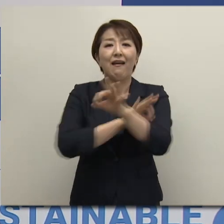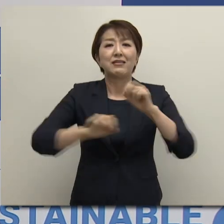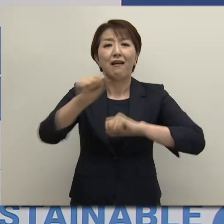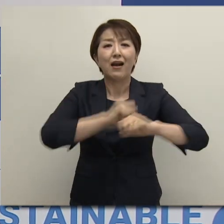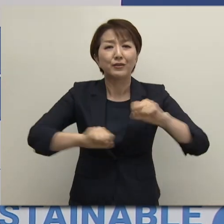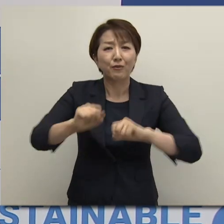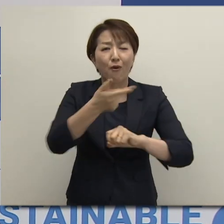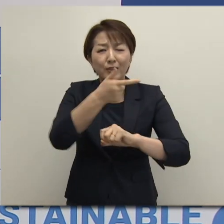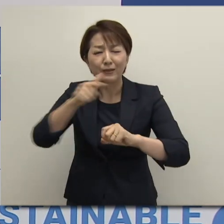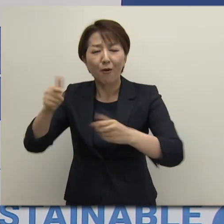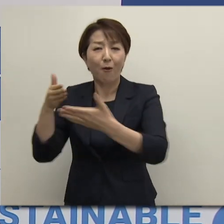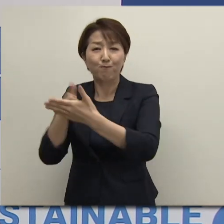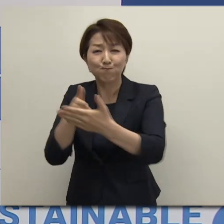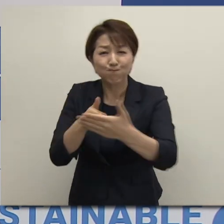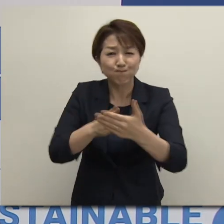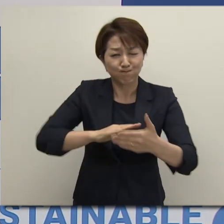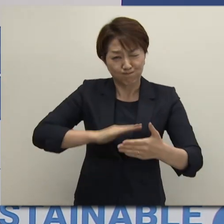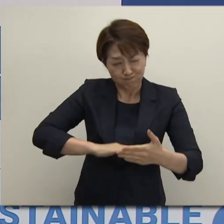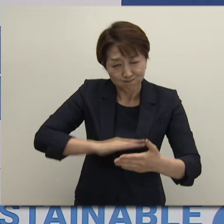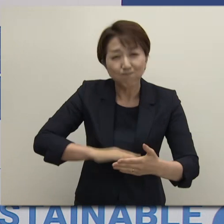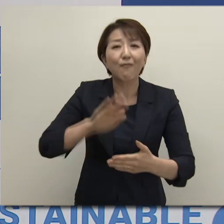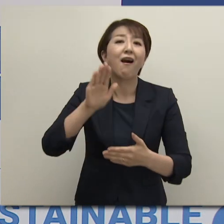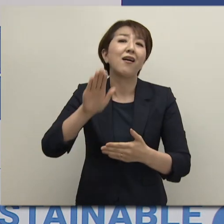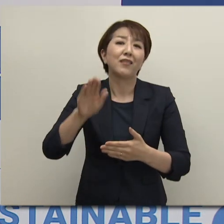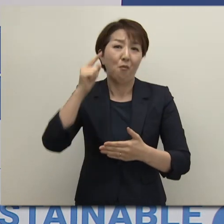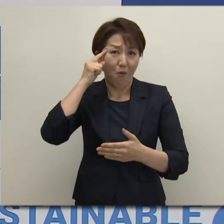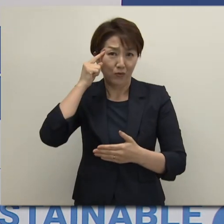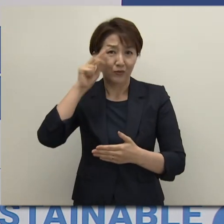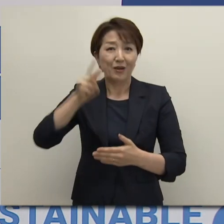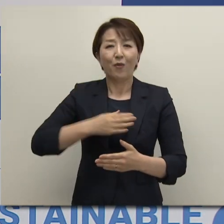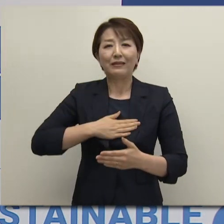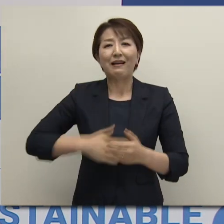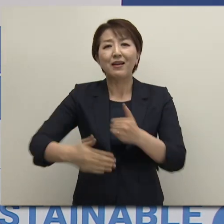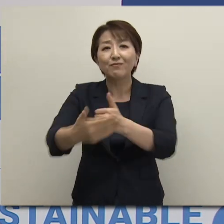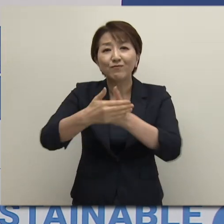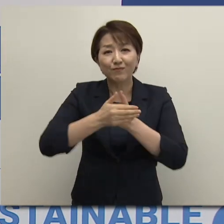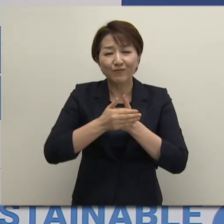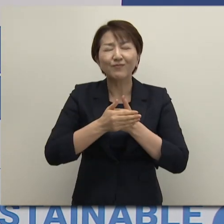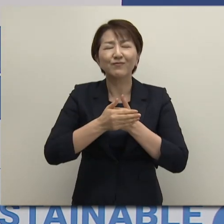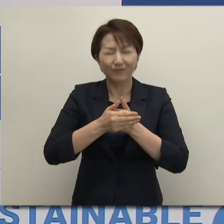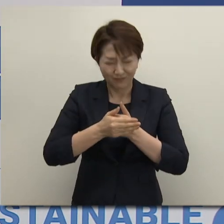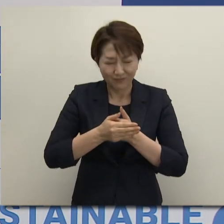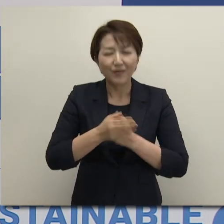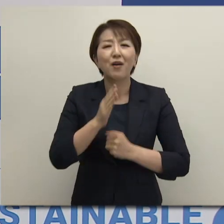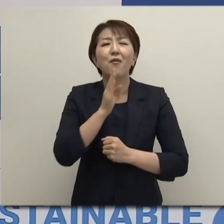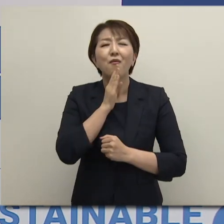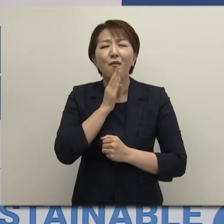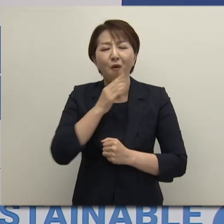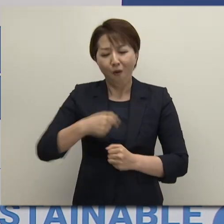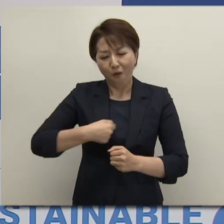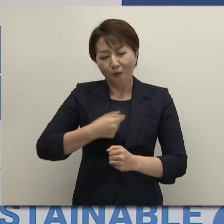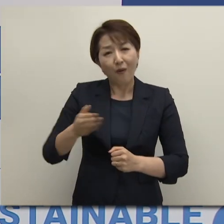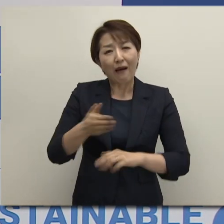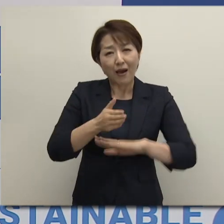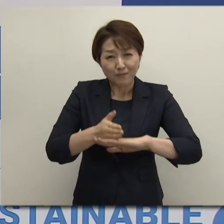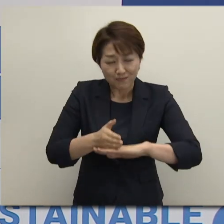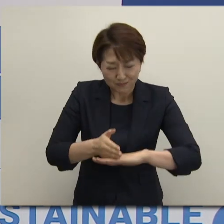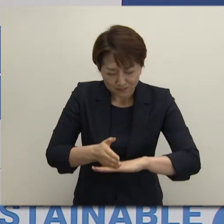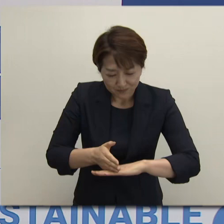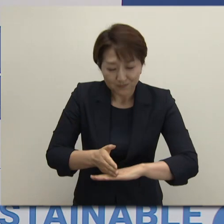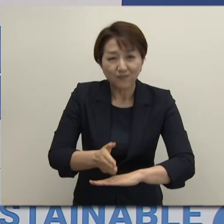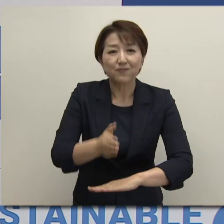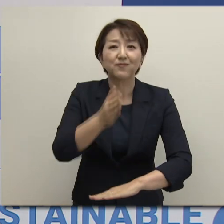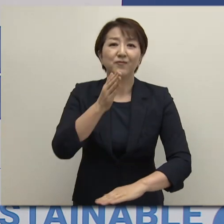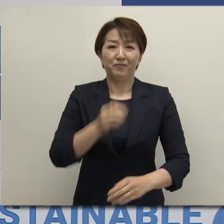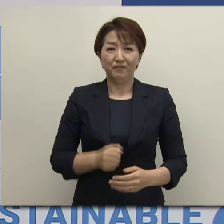多くの制約が加わる中ご理解とご協力をいただきましたことを心から感謝を申し上げます